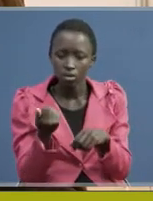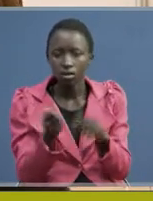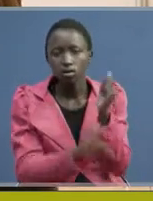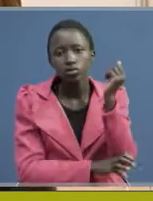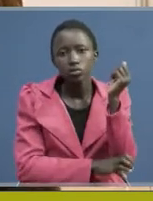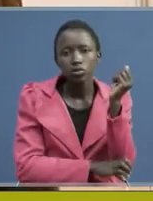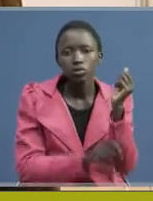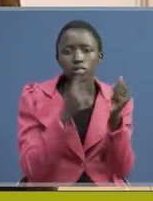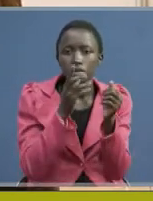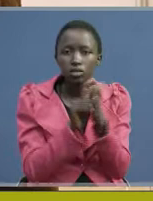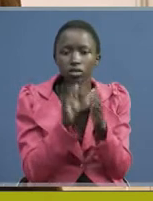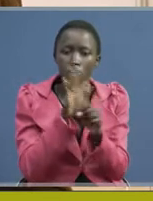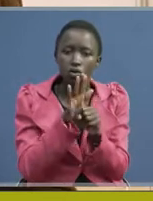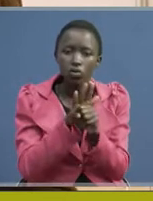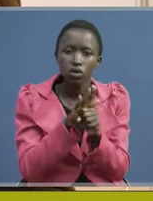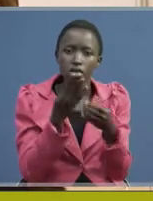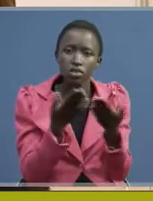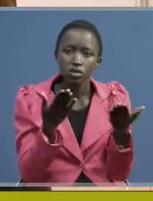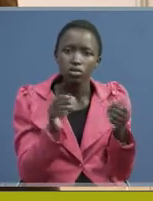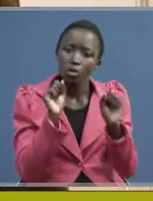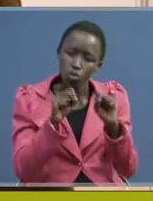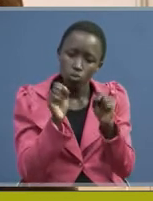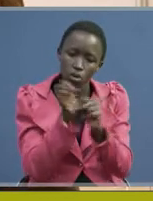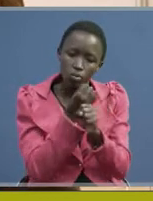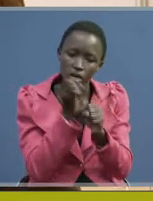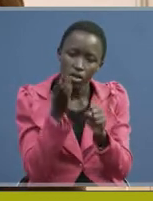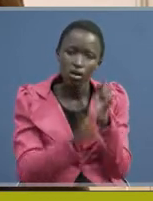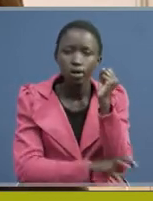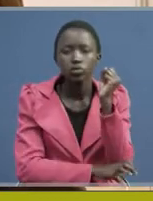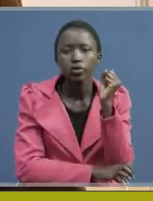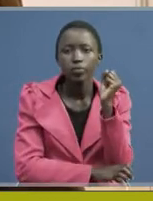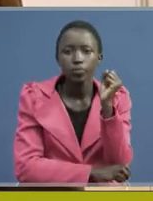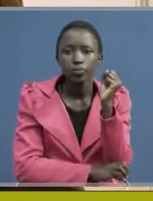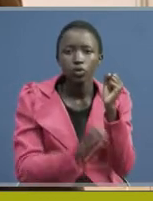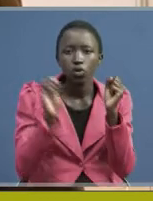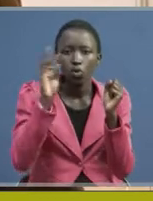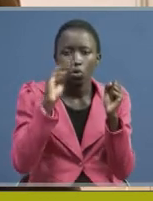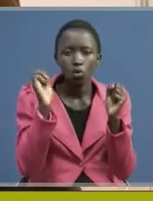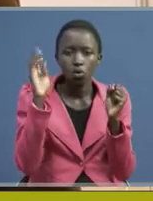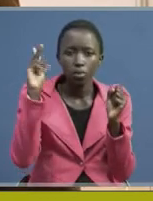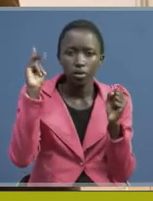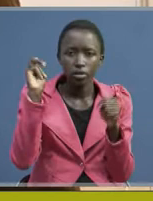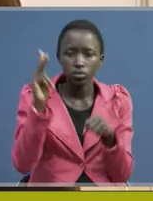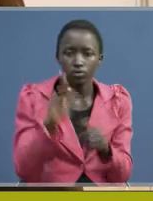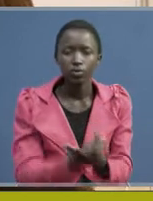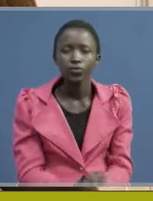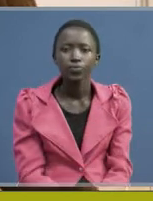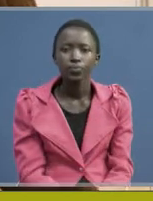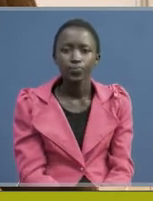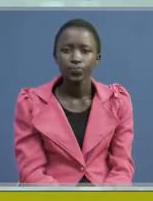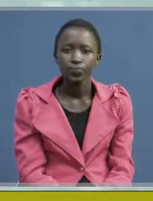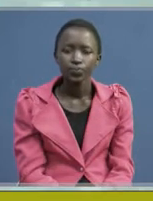ugaibuni, ikizingatiwa kwamba nyingi ya bidhaa hizo zinaweza kutengenezwa humu nchini. Kelvin Ogome, KUTV.